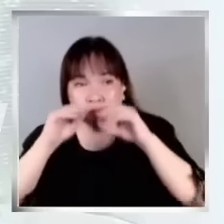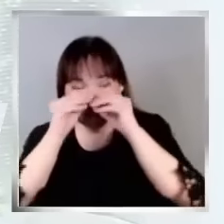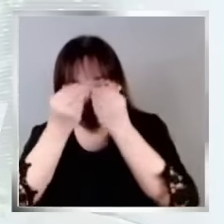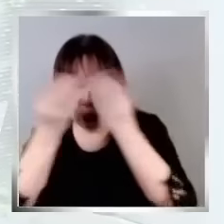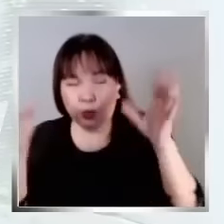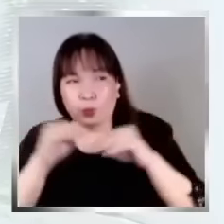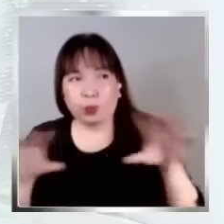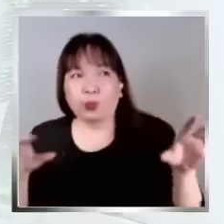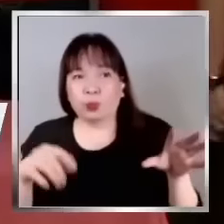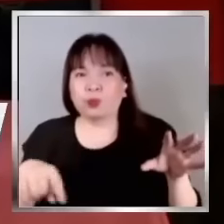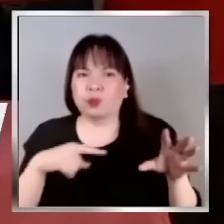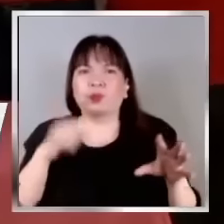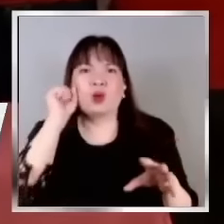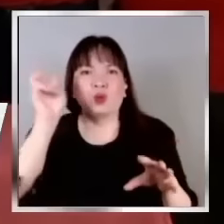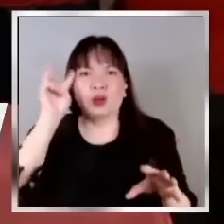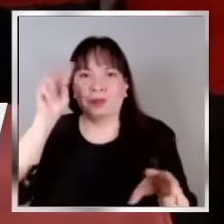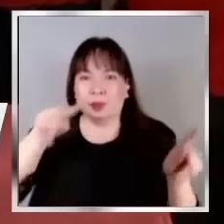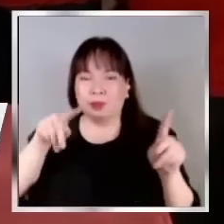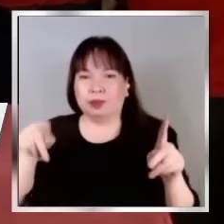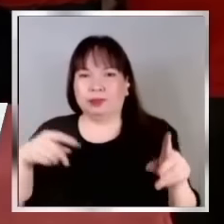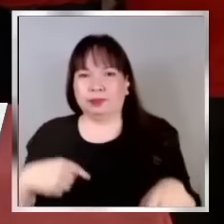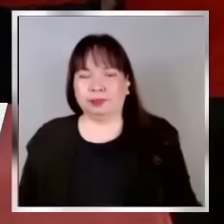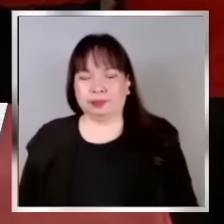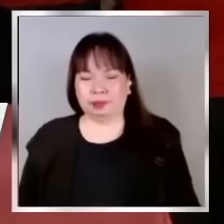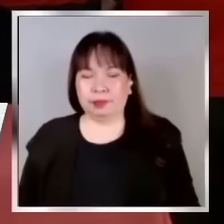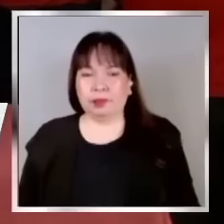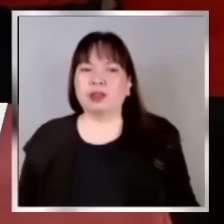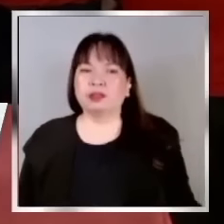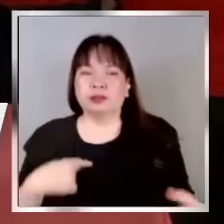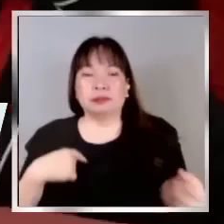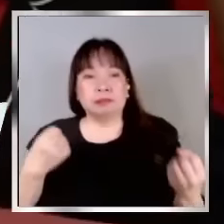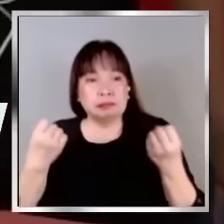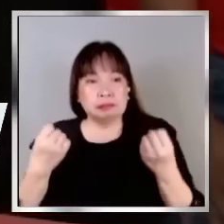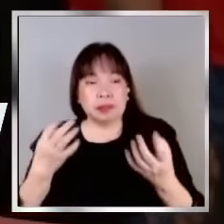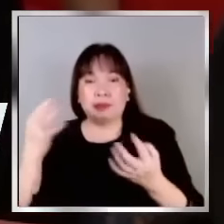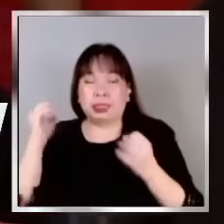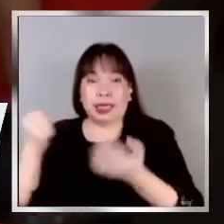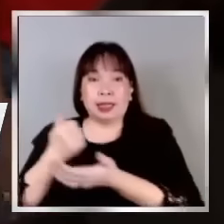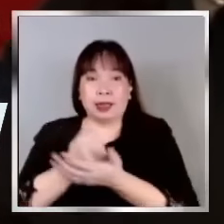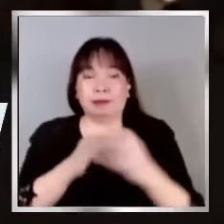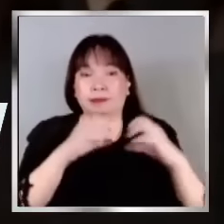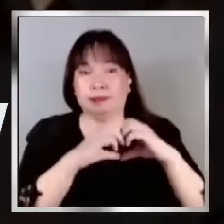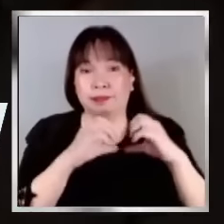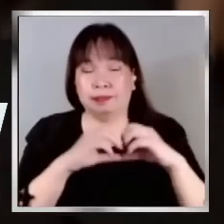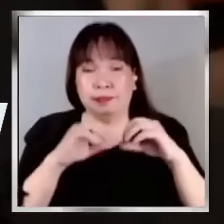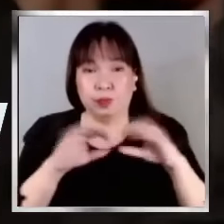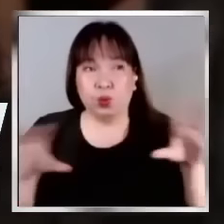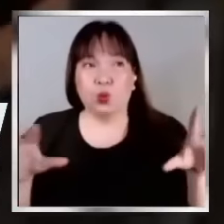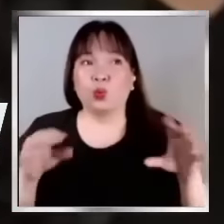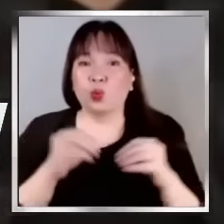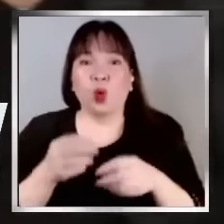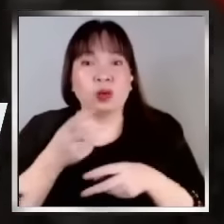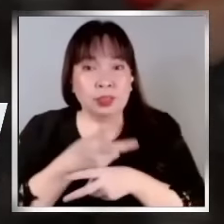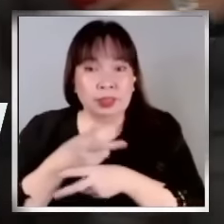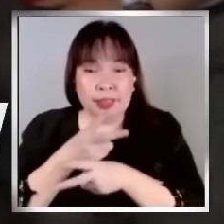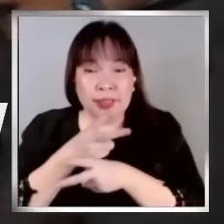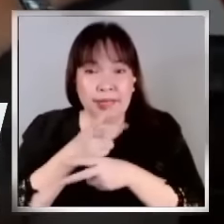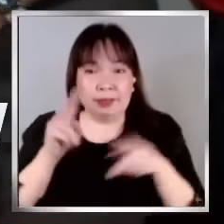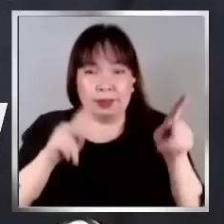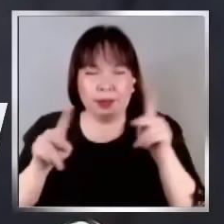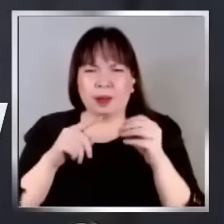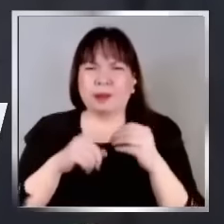rin ng awareness sa mga tao. Malaki raw ang maitutulong ng GMA Network para maging mas mapagbantay ang publiko laban sa cyber